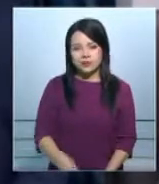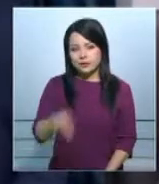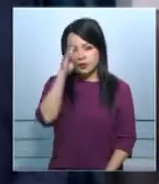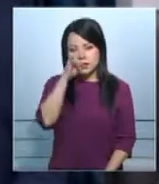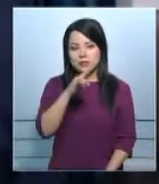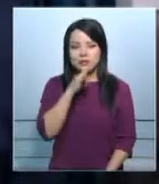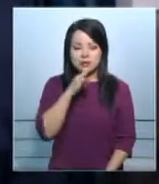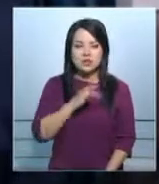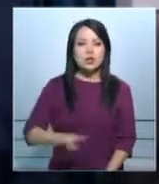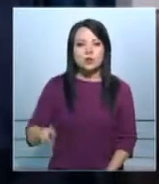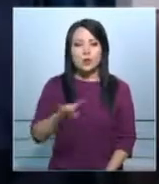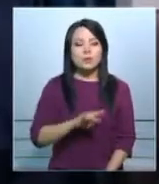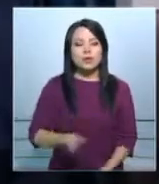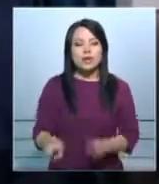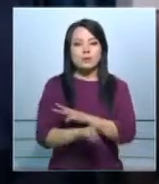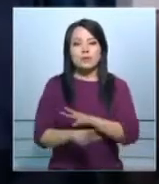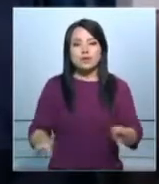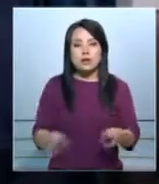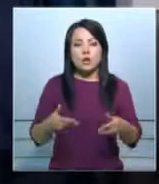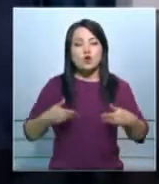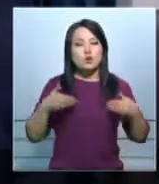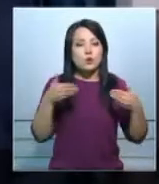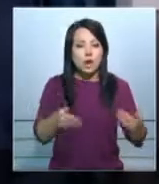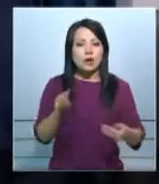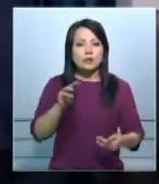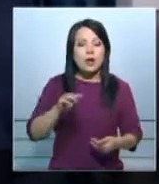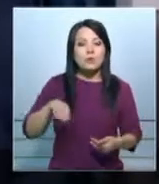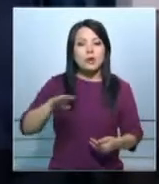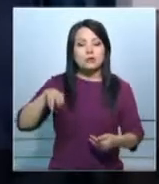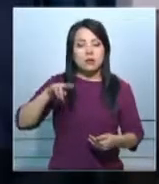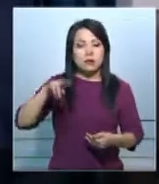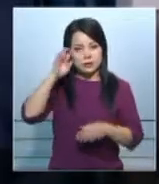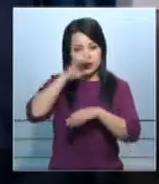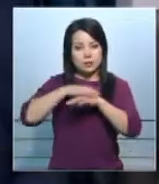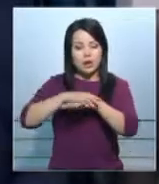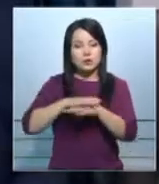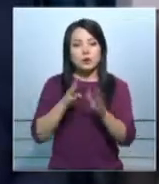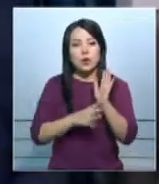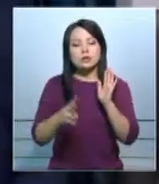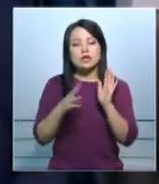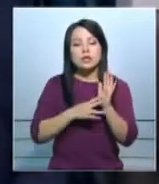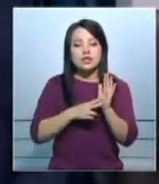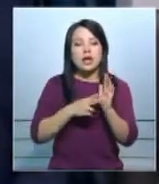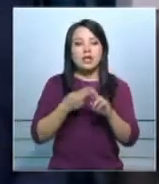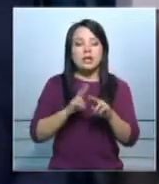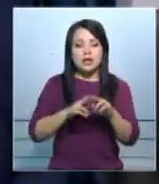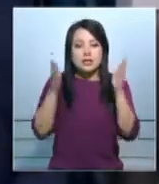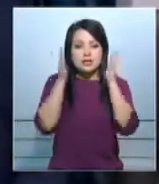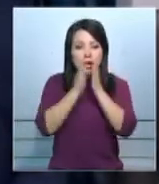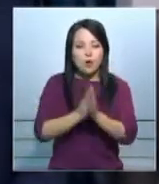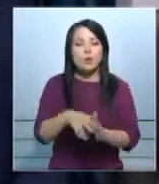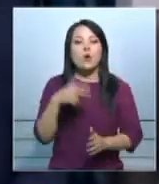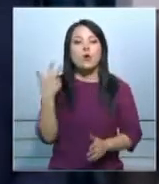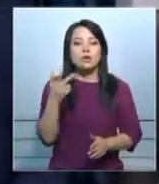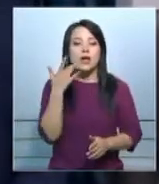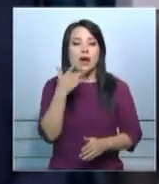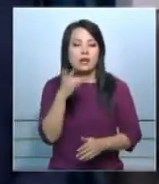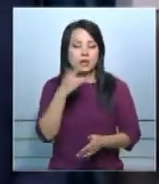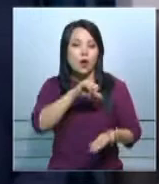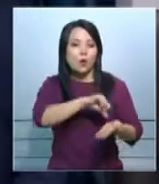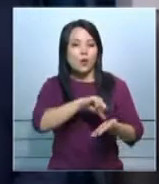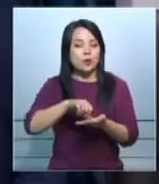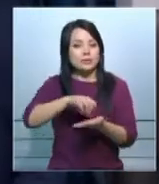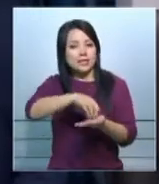Қазақстан Республикасы сыртқы істер министрлігінің ұсынысымен ТМД елдерінен 97 ислам ынтымақтастығы ұйымынан 5 және ақштан 3 өкіл